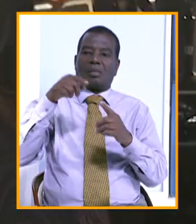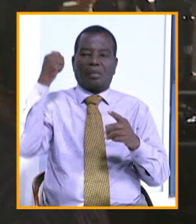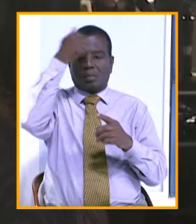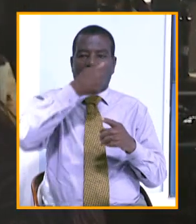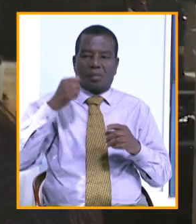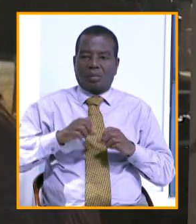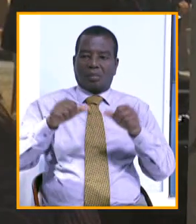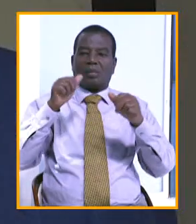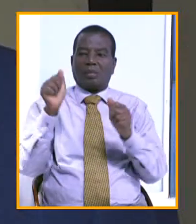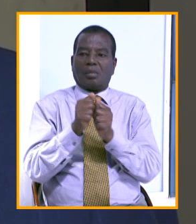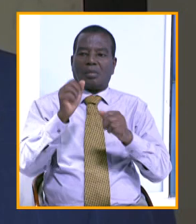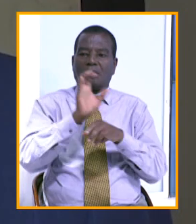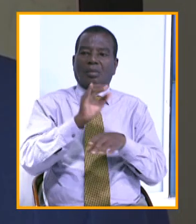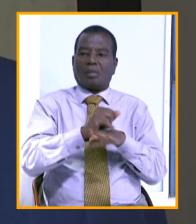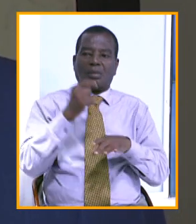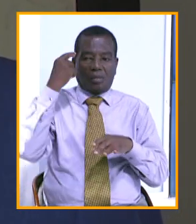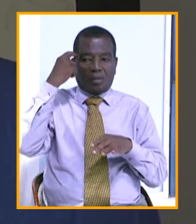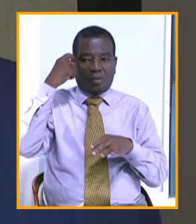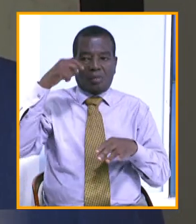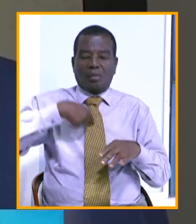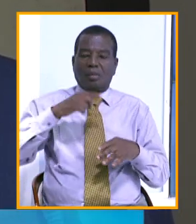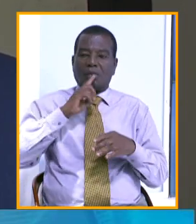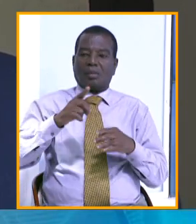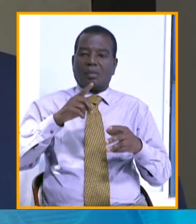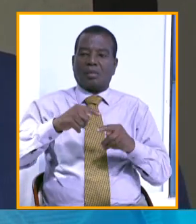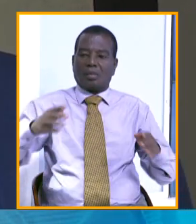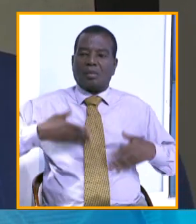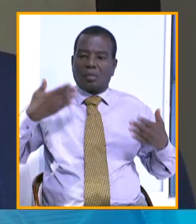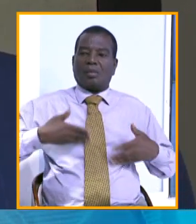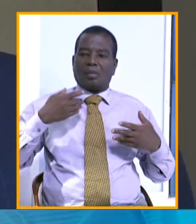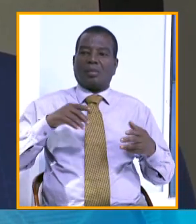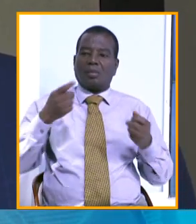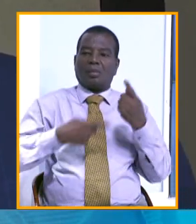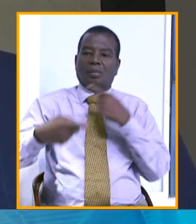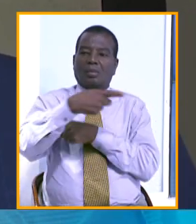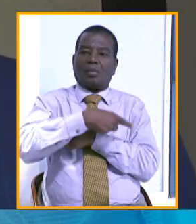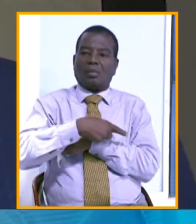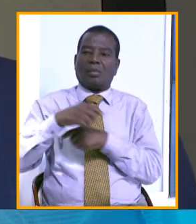veut continuer avec la Côte d'Ivoire. Je suis très heureux de la conversation aujourd'hui